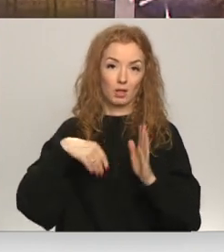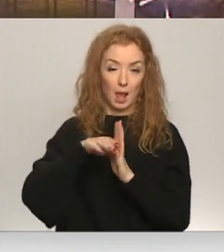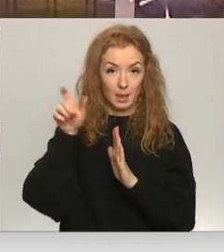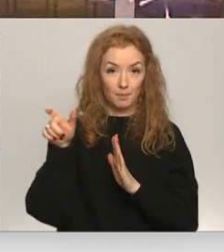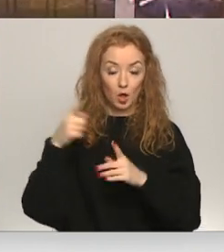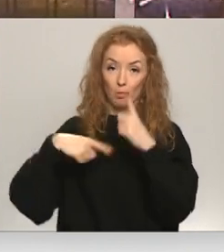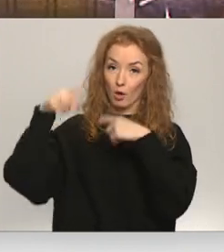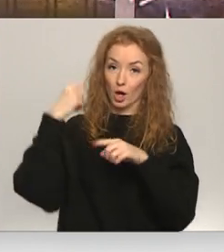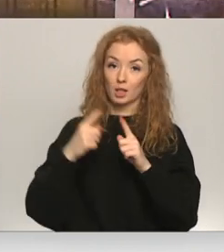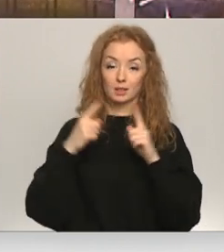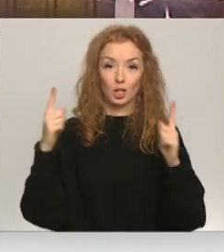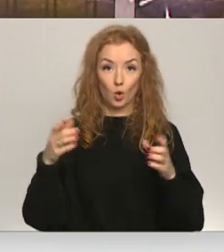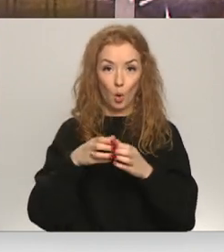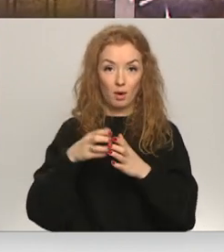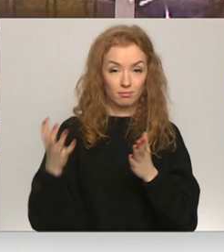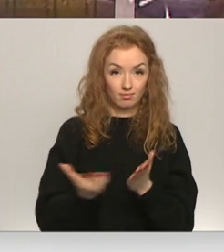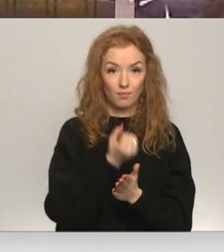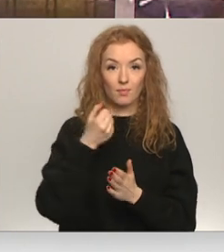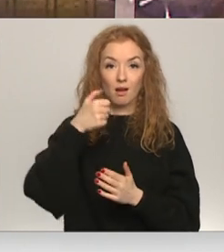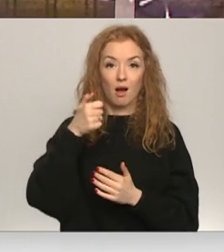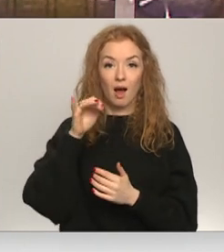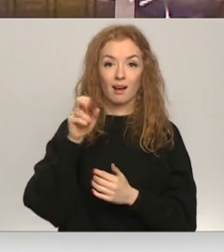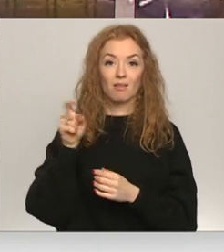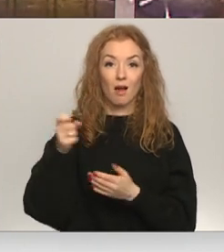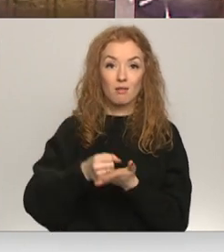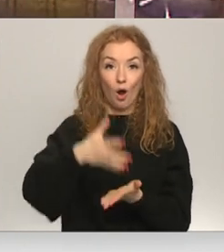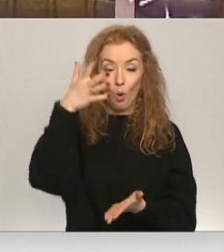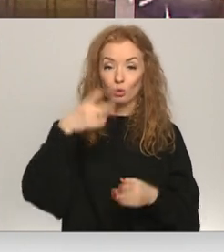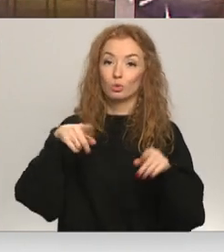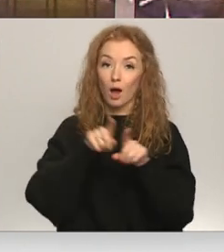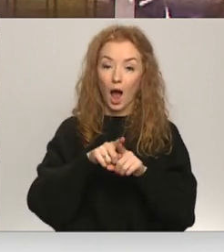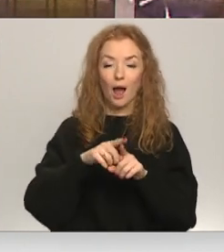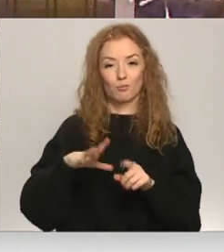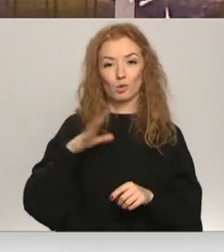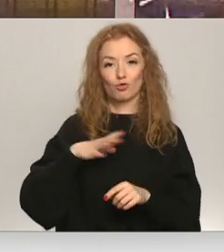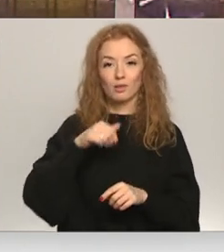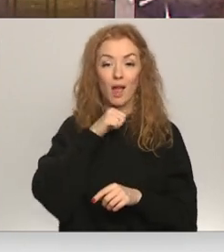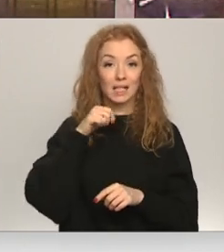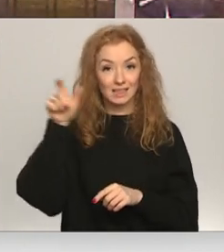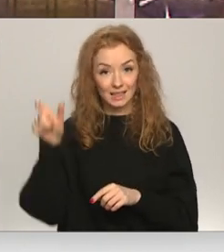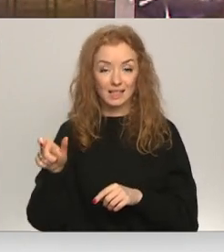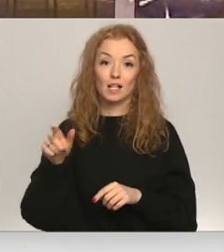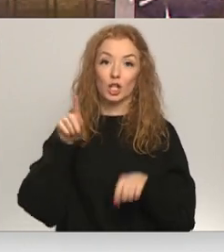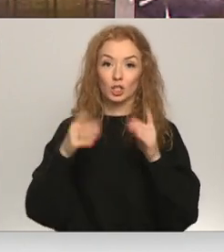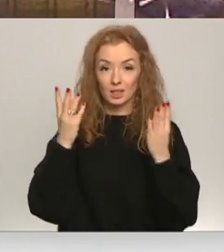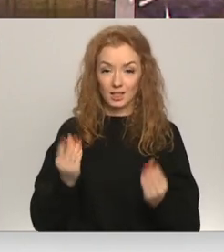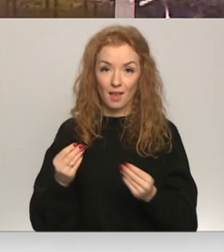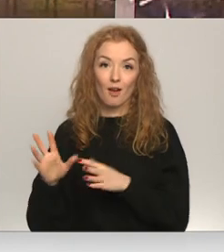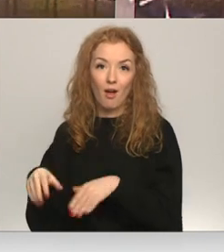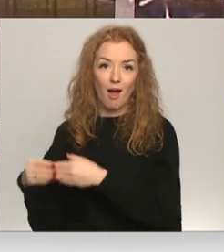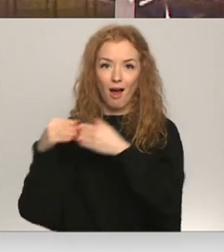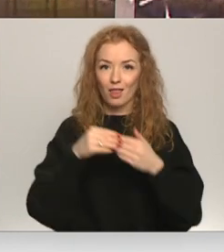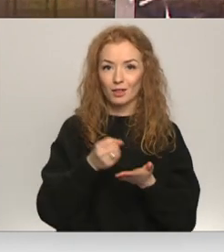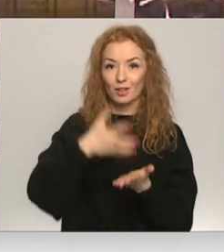pagājušajā sezonā viņa komanda izcīnīja prestižoga Garina kausu, arī kādreizējais tālsanieks iegūt tiesības uz dažām dienām kausu atvest